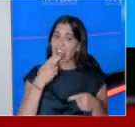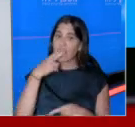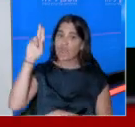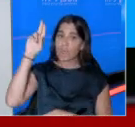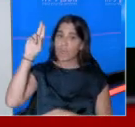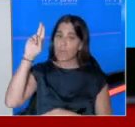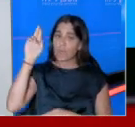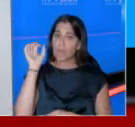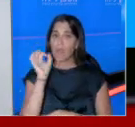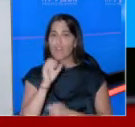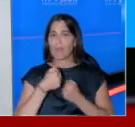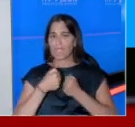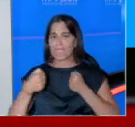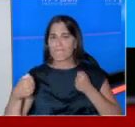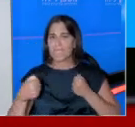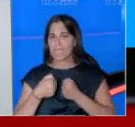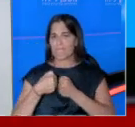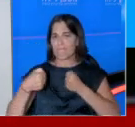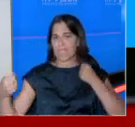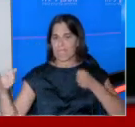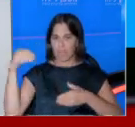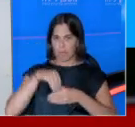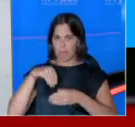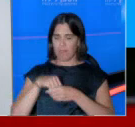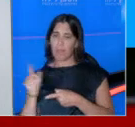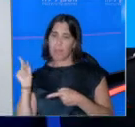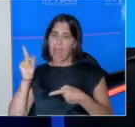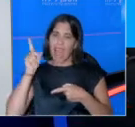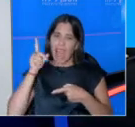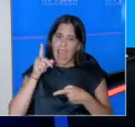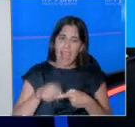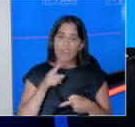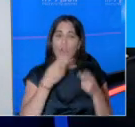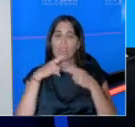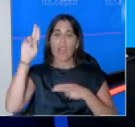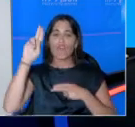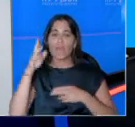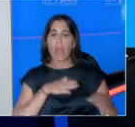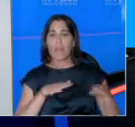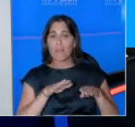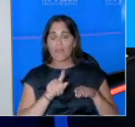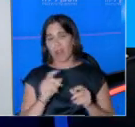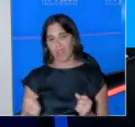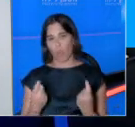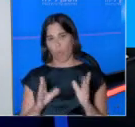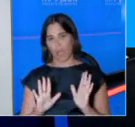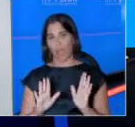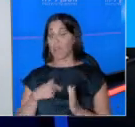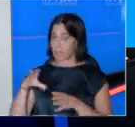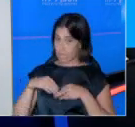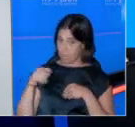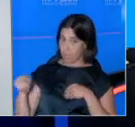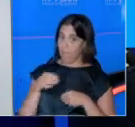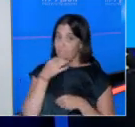של מתחים קריטיים בפנים, עד שלא תהיה השבעת ממשלה, זה לא קרה. אני מסכים איתך, אתרה, ואני שואל